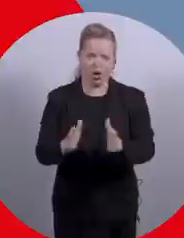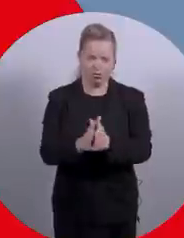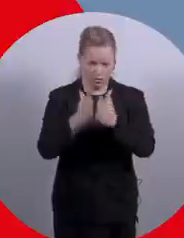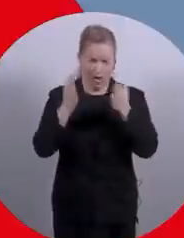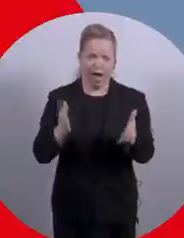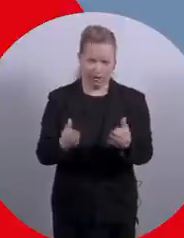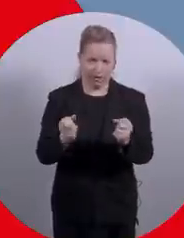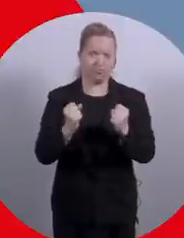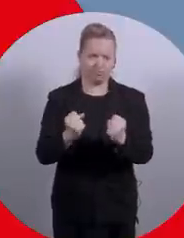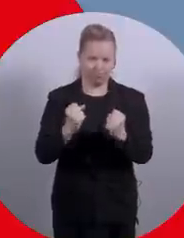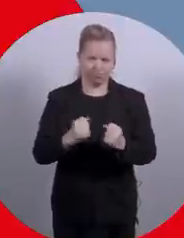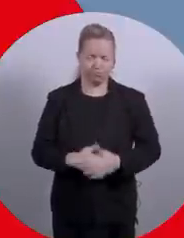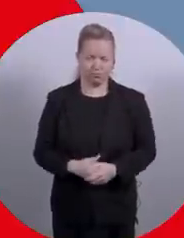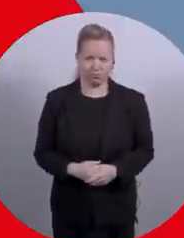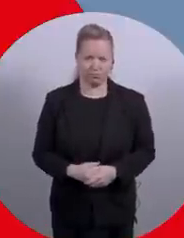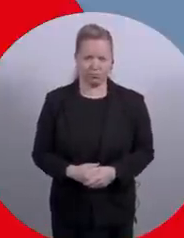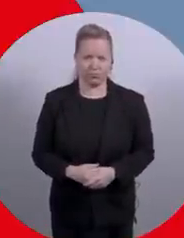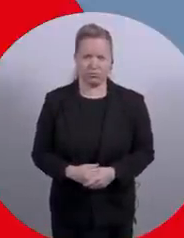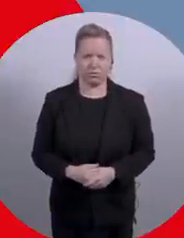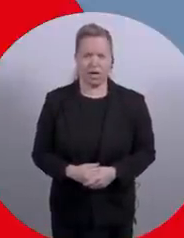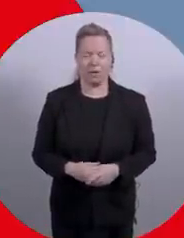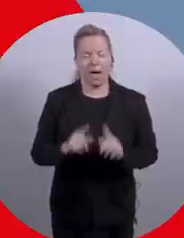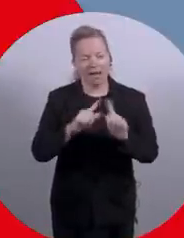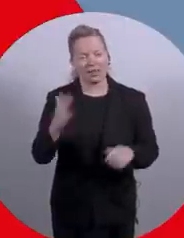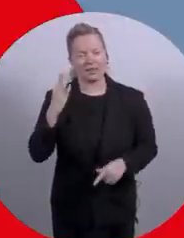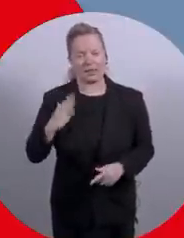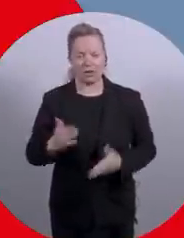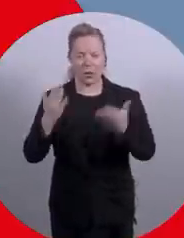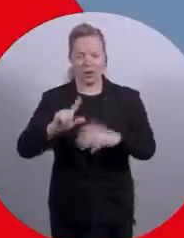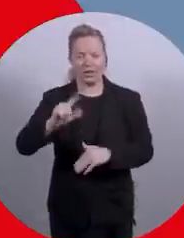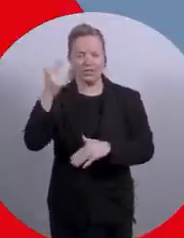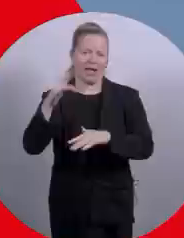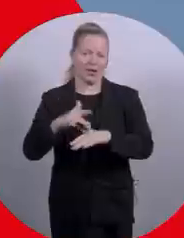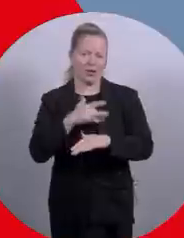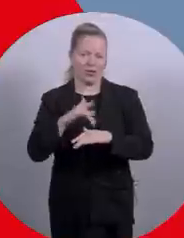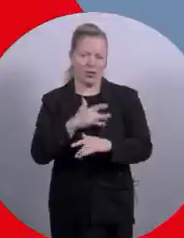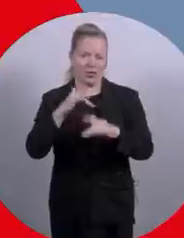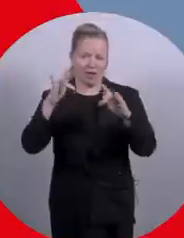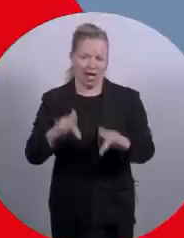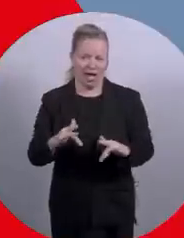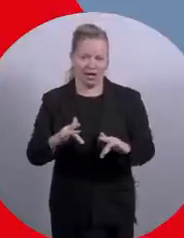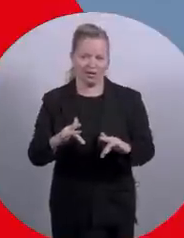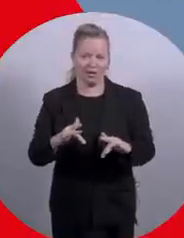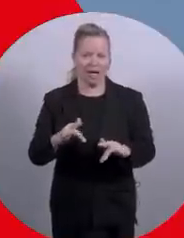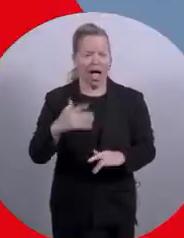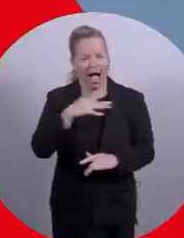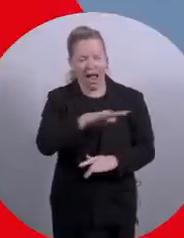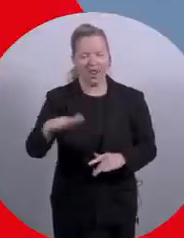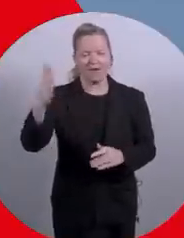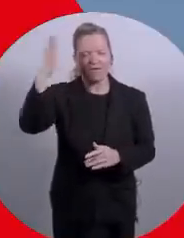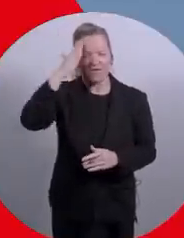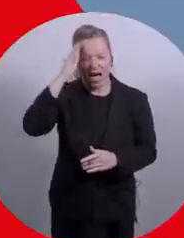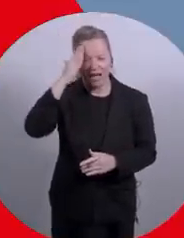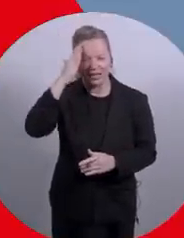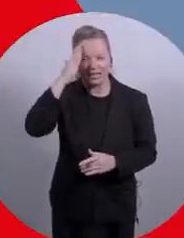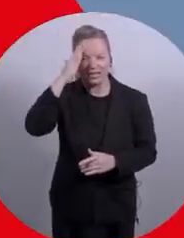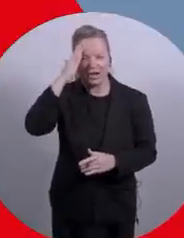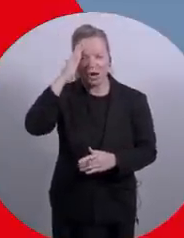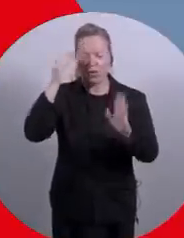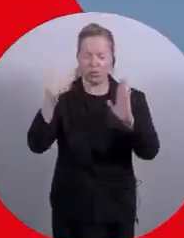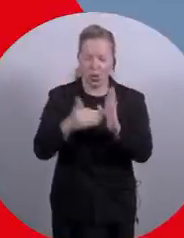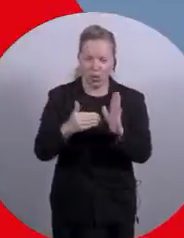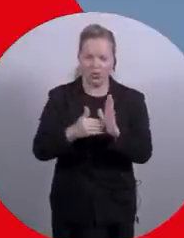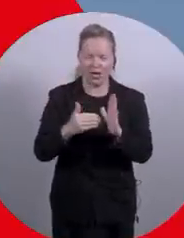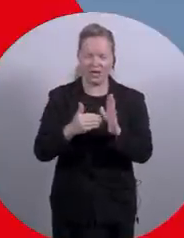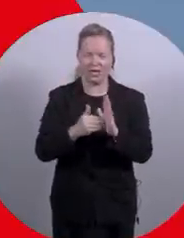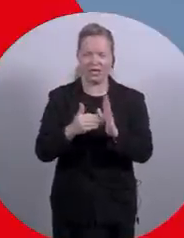aber wir sind heute auch alle mit einem zweiten Gefühl hier nämlich genau mit dem Wissen wie notwendiges ist